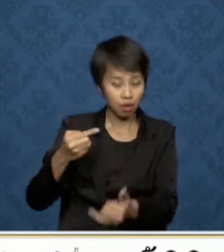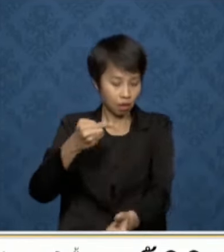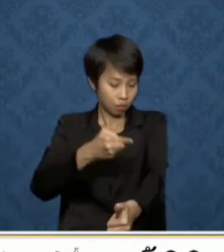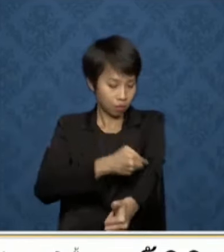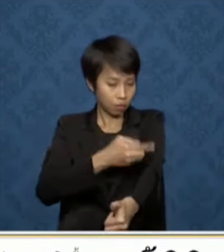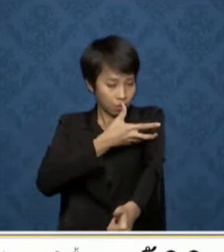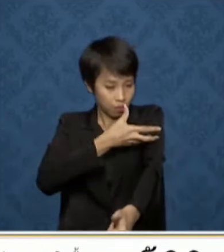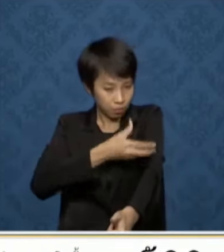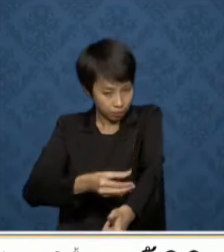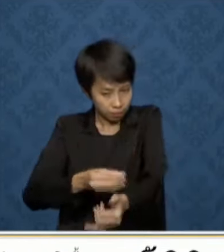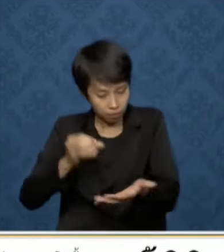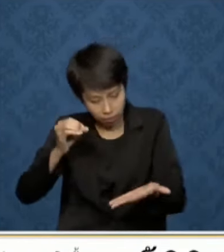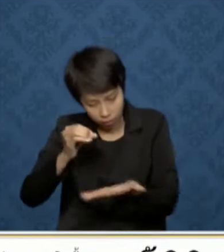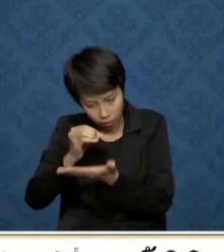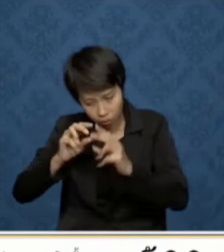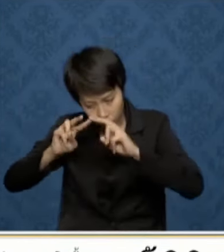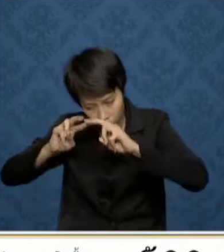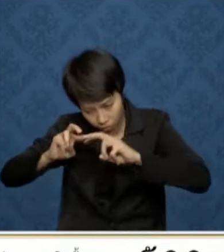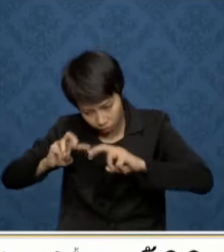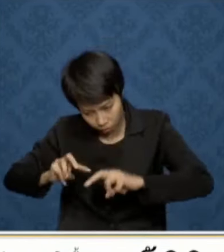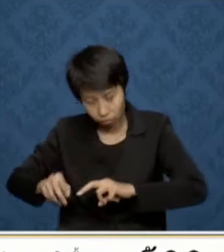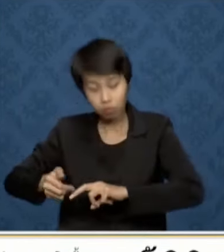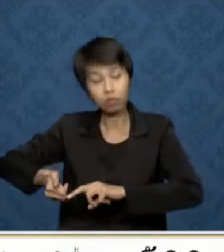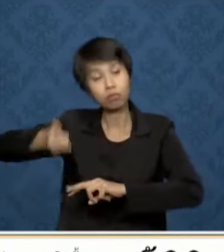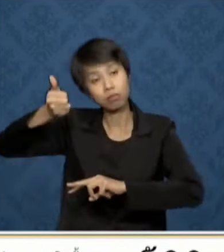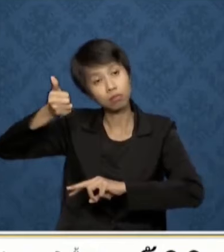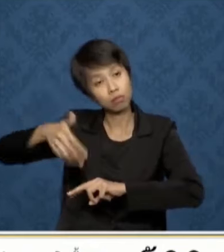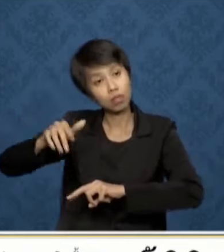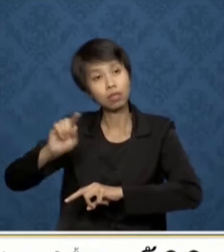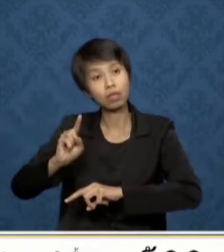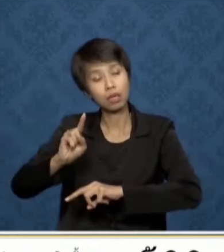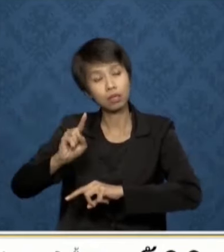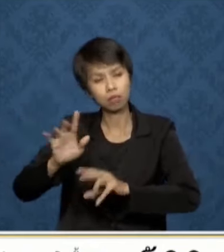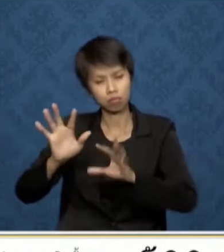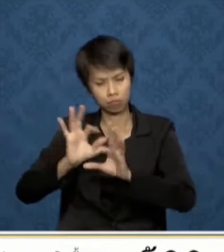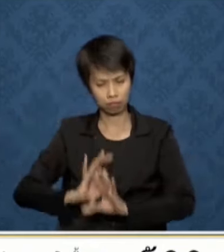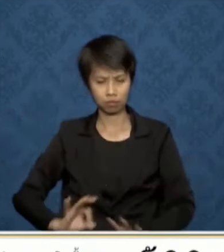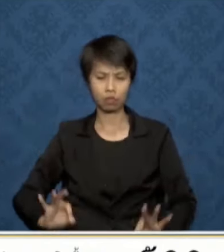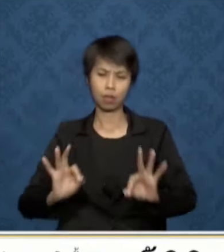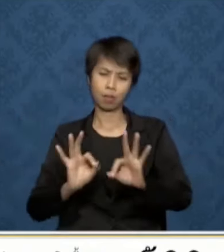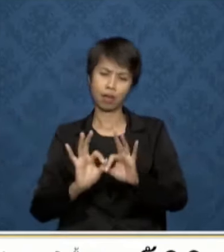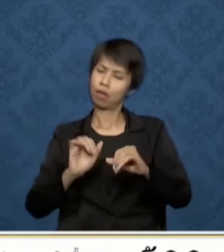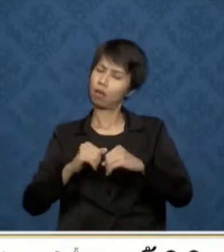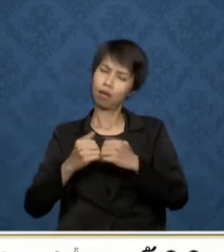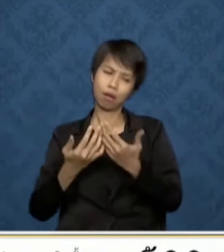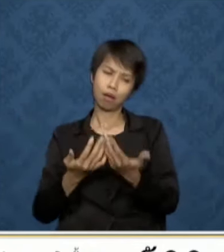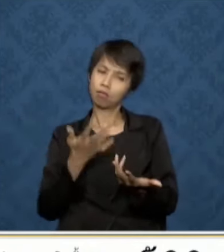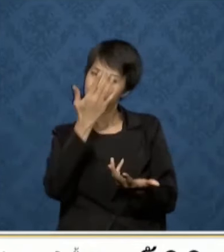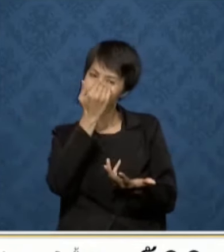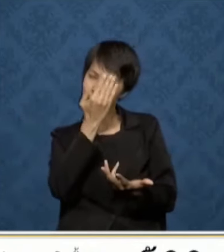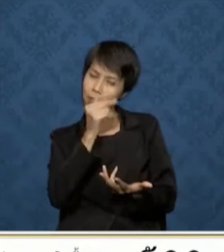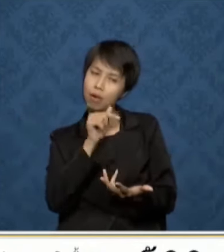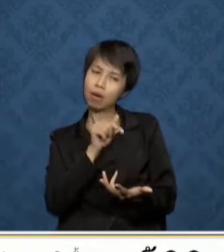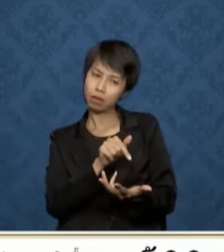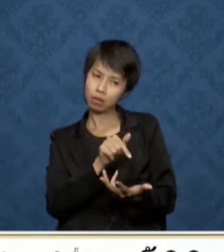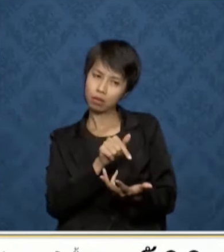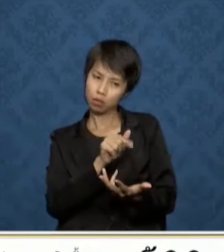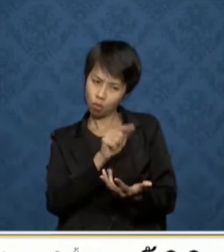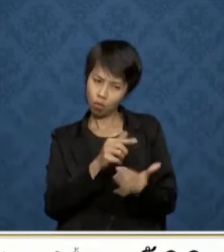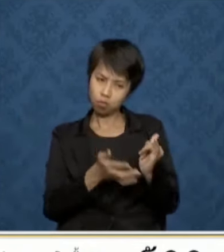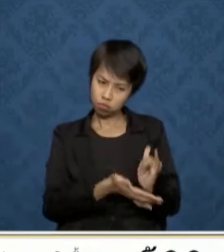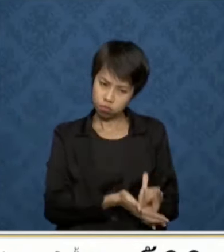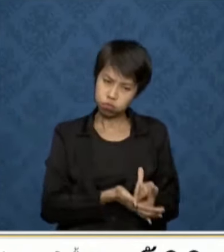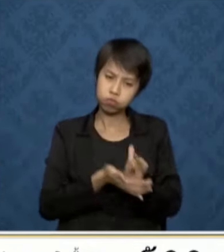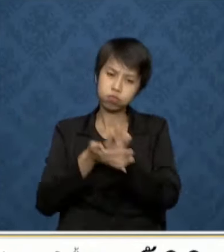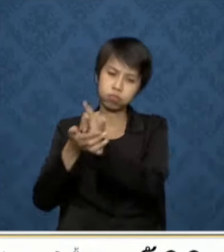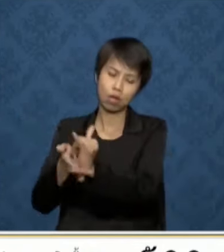มาแล้วก็สงไปตแับนอกได้ไหมมีความจำเป็อย่างไรที่โ่ข้อแรกตวจนี้ถึงต้องส่งค